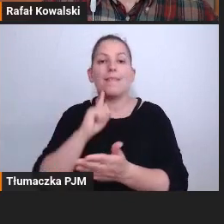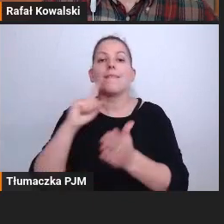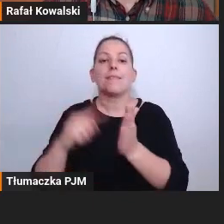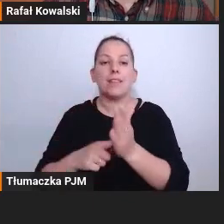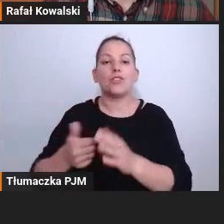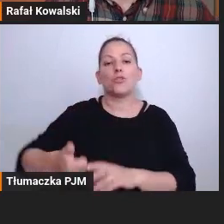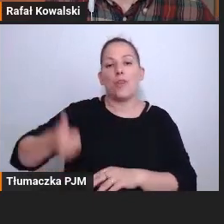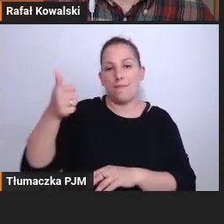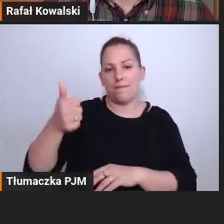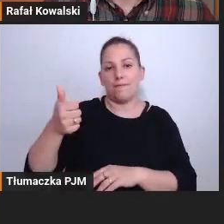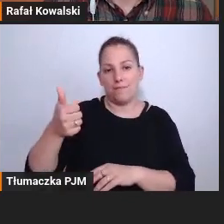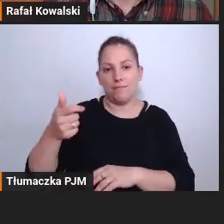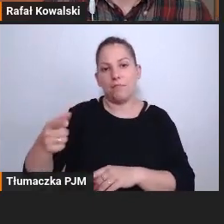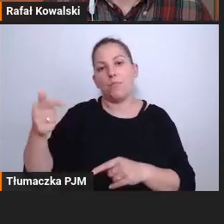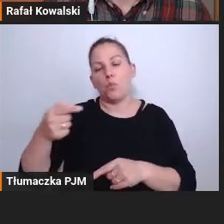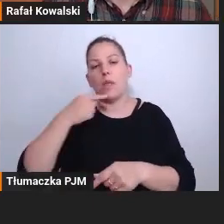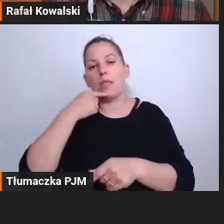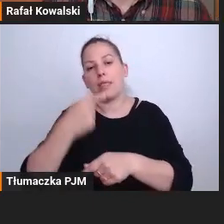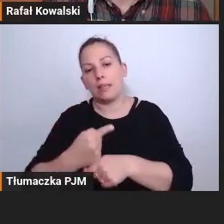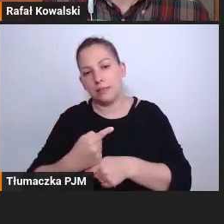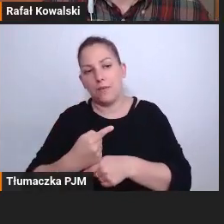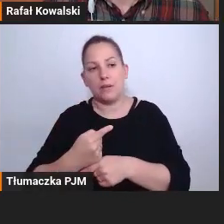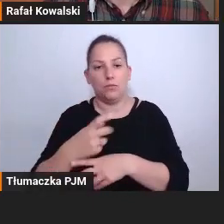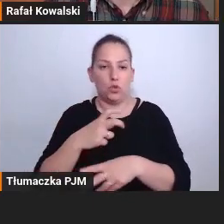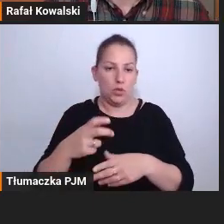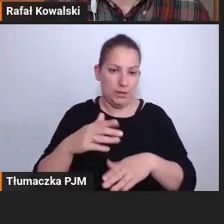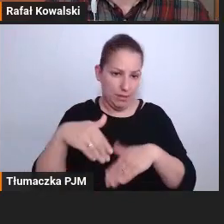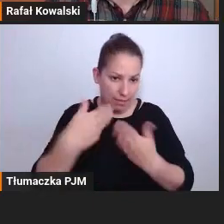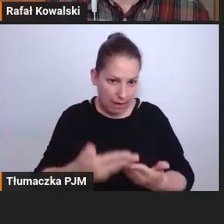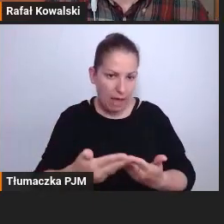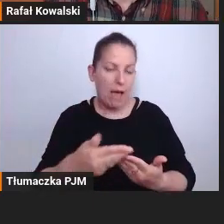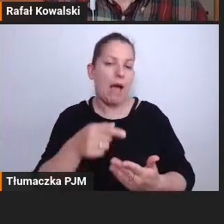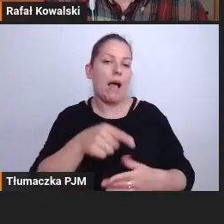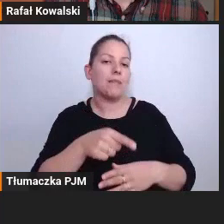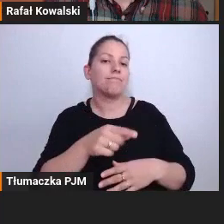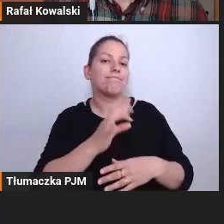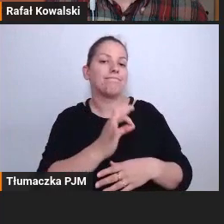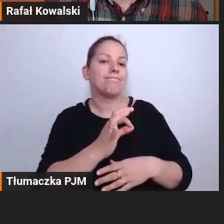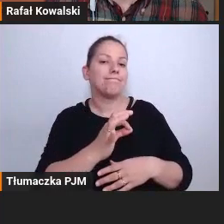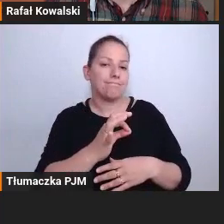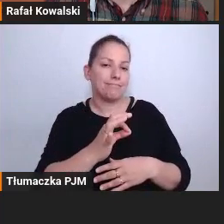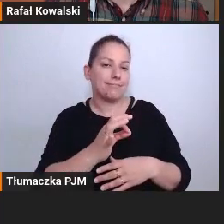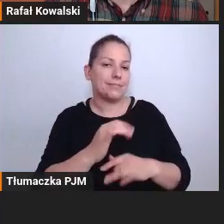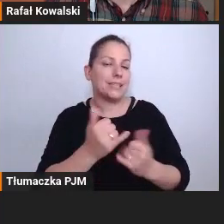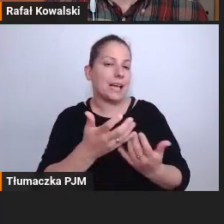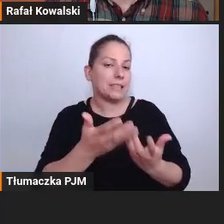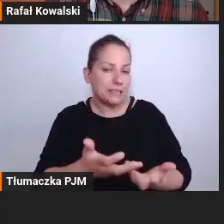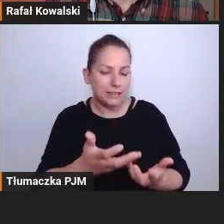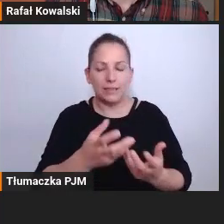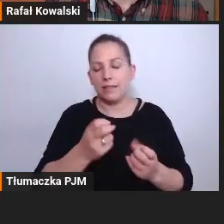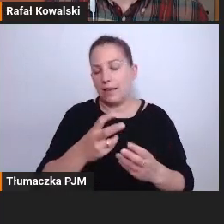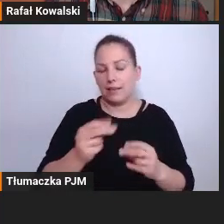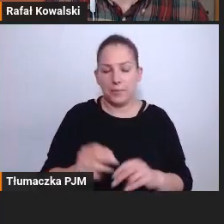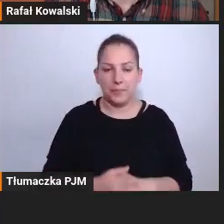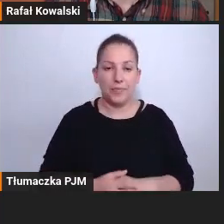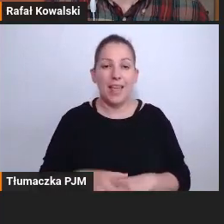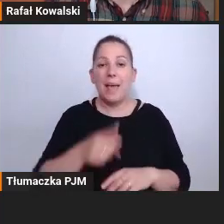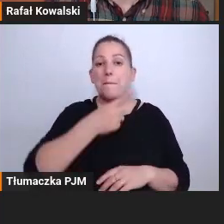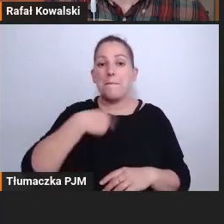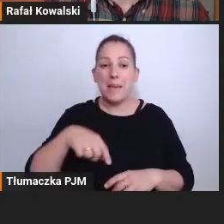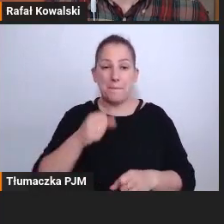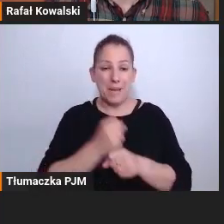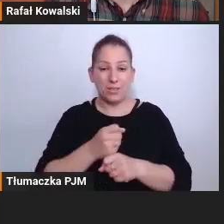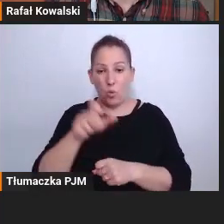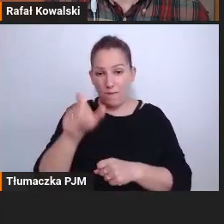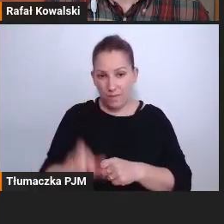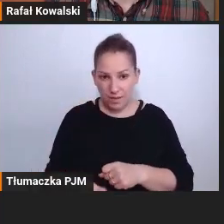pracodawca mógł w ogóle zadecydować, czy umożliwia wykonywanie pracy pracownikowi w ten sposób, czy nie. Teraz my w przypadku pracownika,